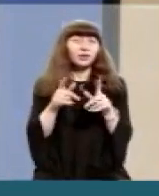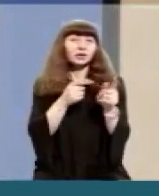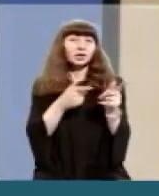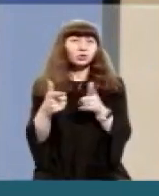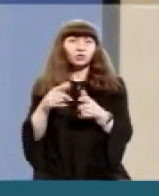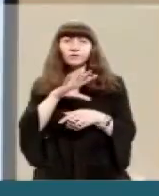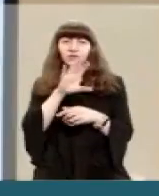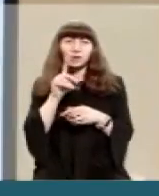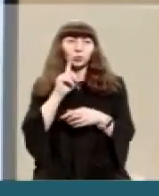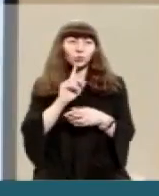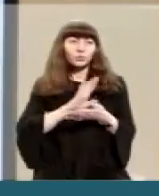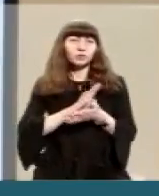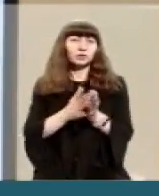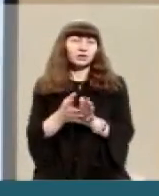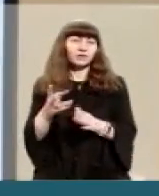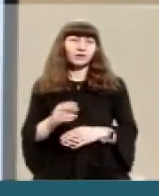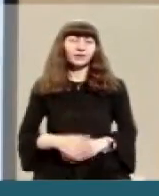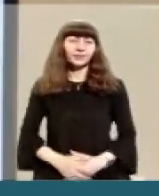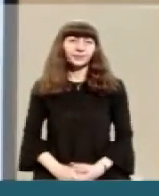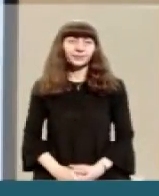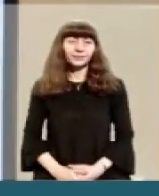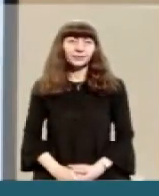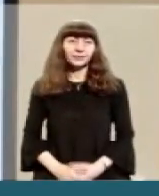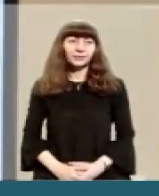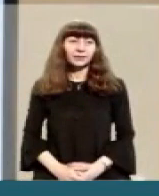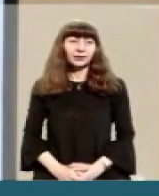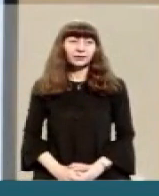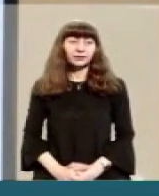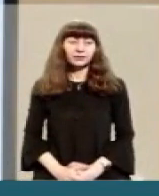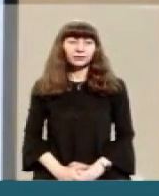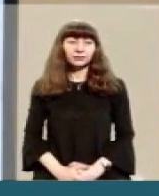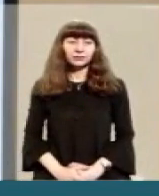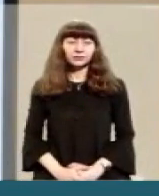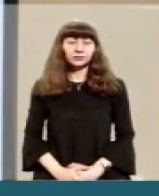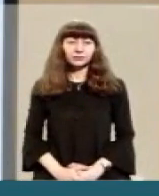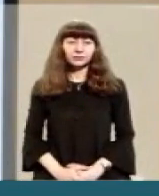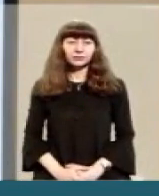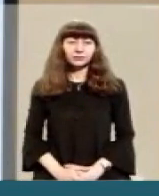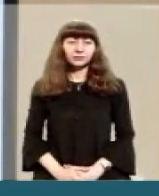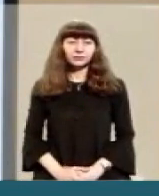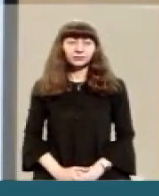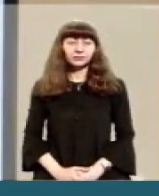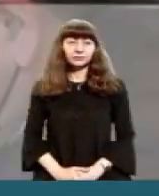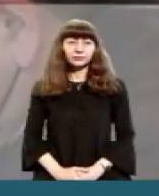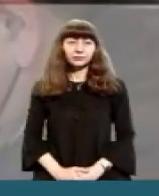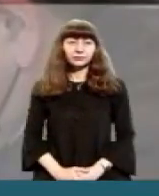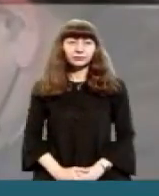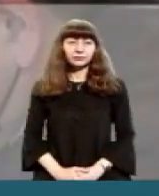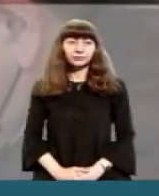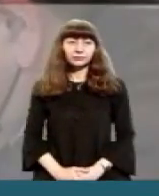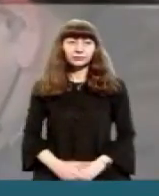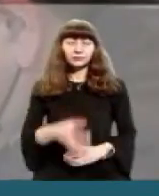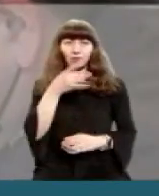все условия для комфортной жизни, отмечают на совещании. Затраты руководитель ТО в этом вопросе обещали компенсировать.